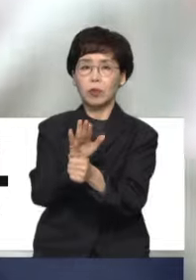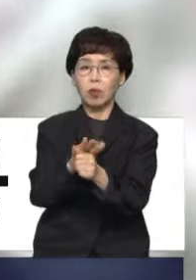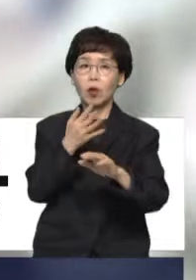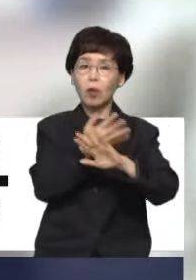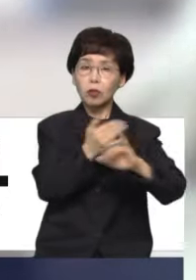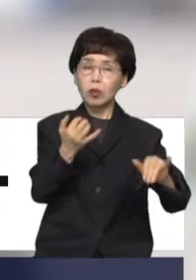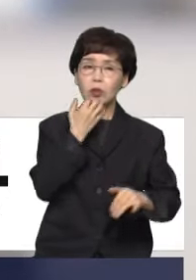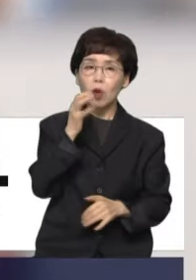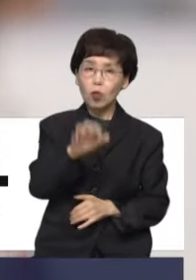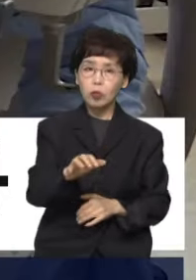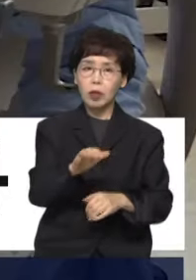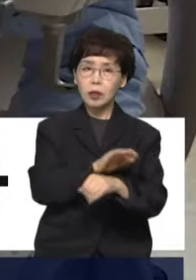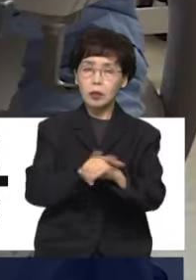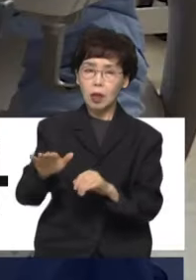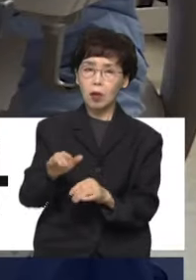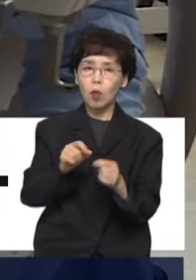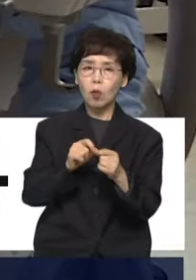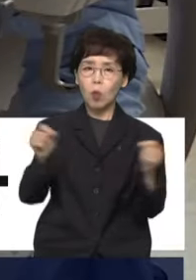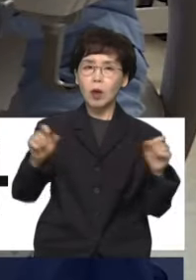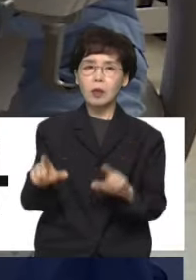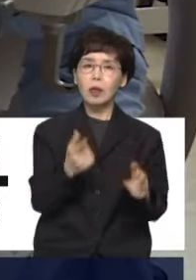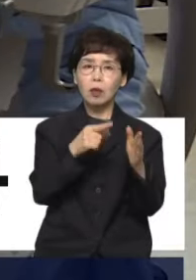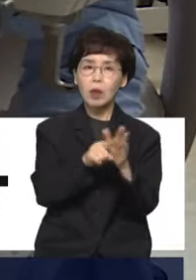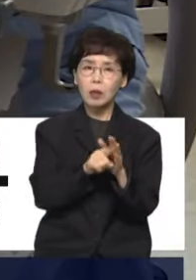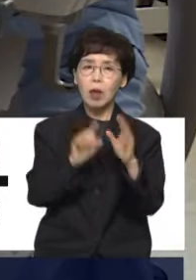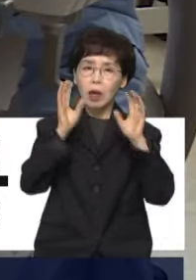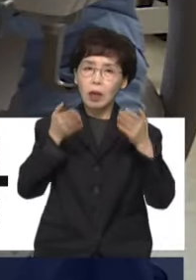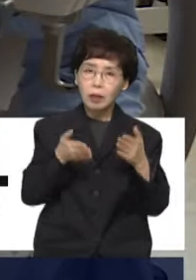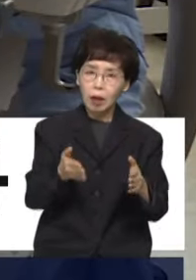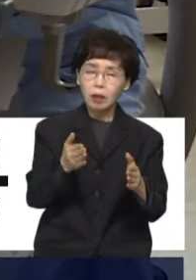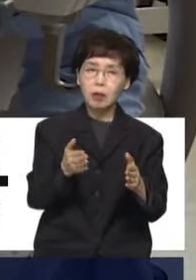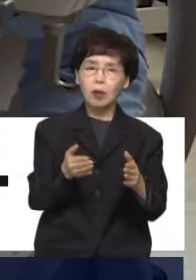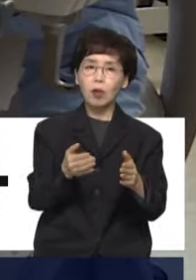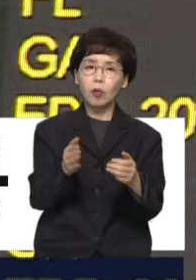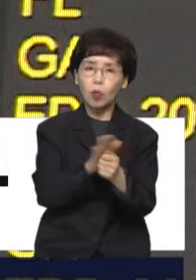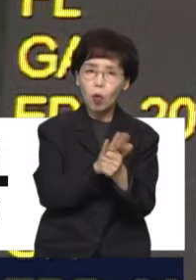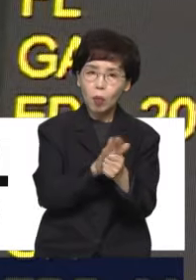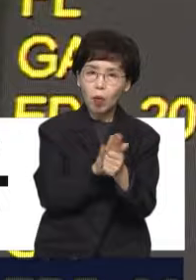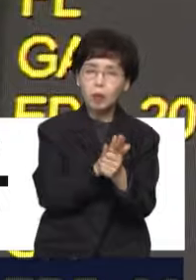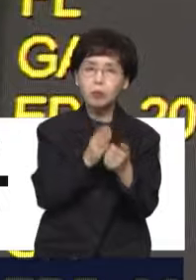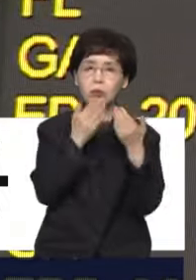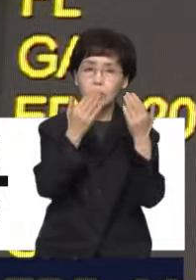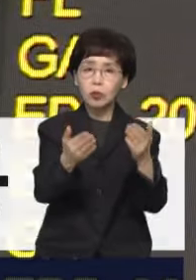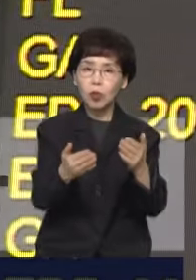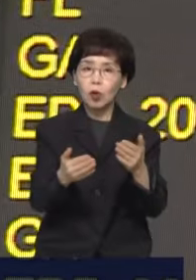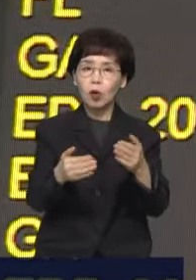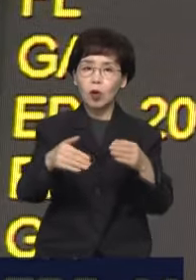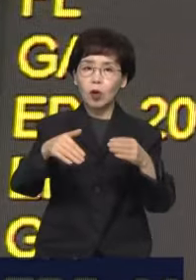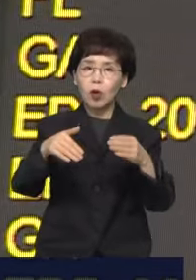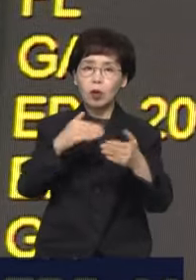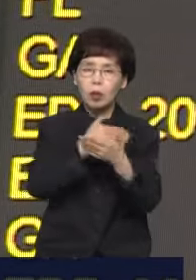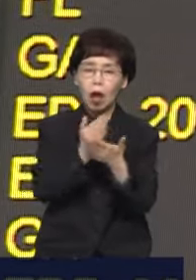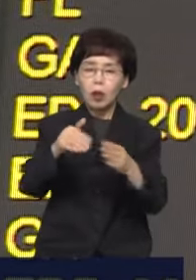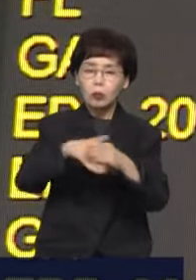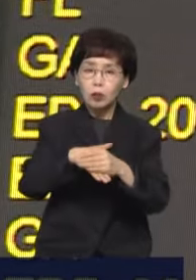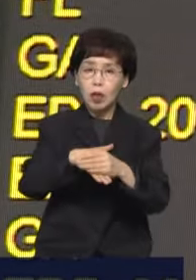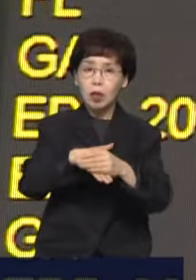서울에 안정적으로 정착해 살 수 있도록 임신, 출산, 돌봄 서비스를 제공하고 다문화 자녀 교육 활동비도